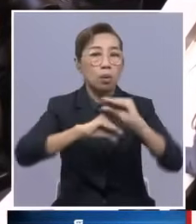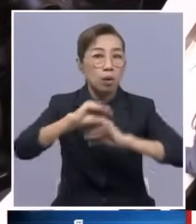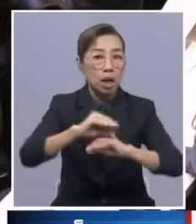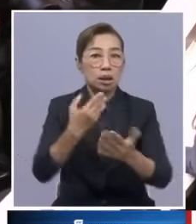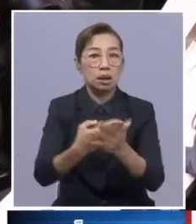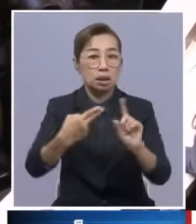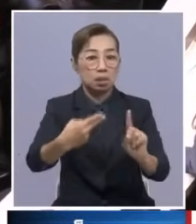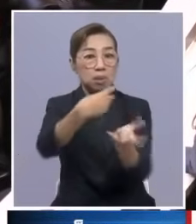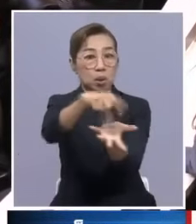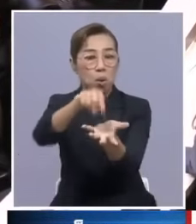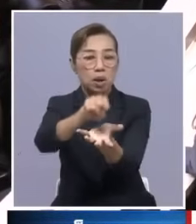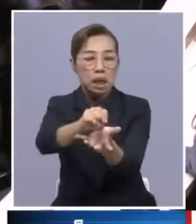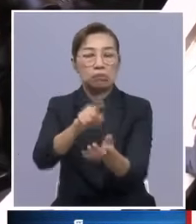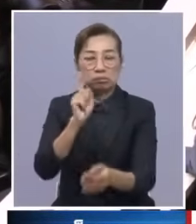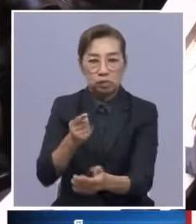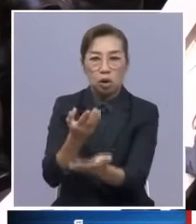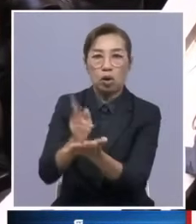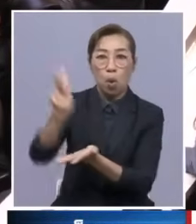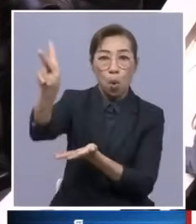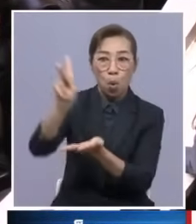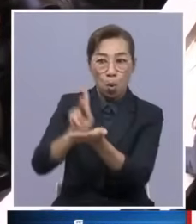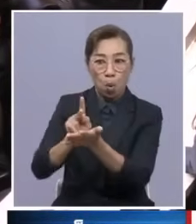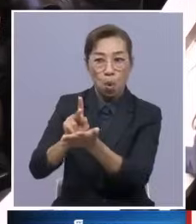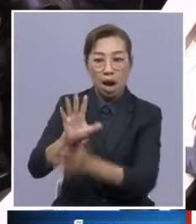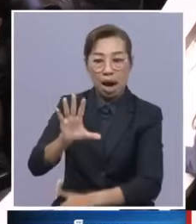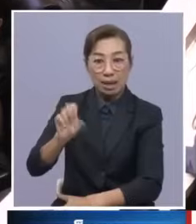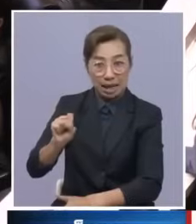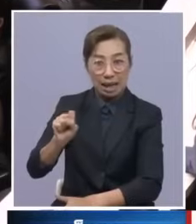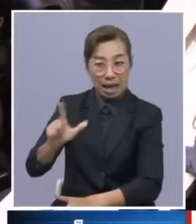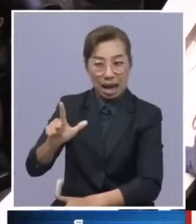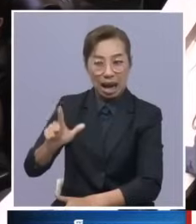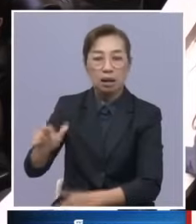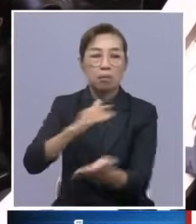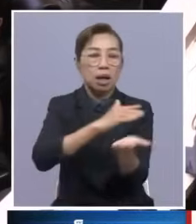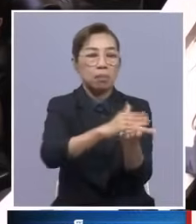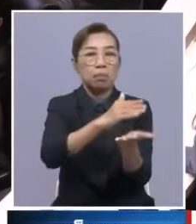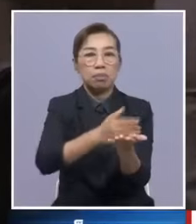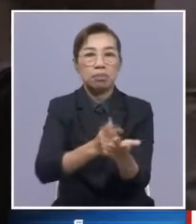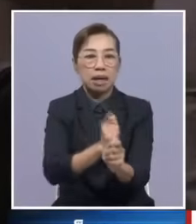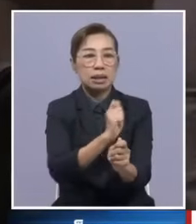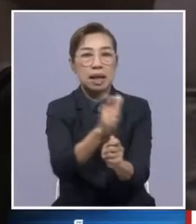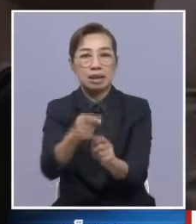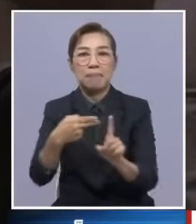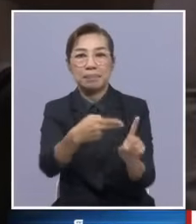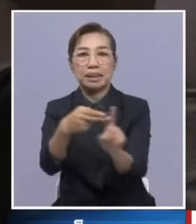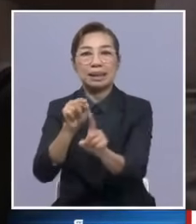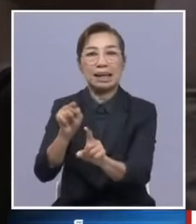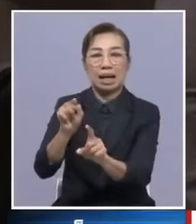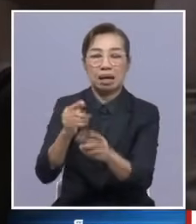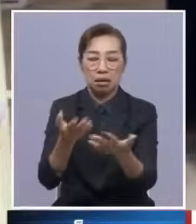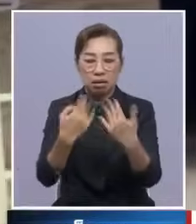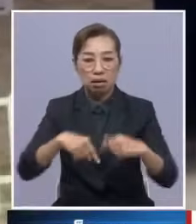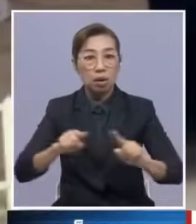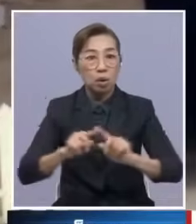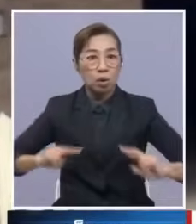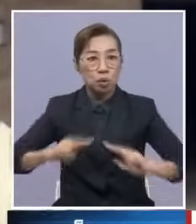เล็ตหรือกฎหมายกู้เงินมาแจกเงินหมื่นเนี่ยนะคะโดยสัญญาณจากรัฐบาลล่าสุดที่คุณจุลพันธ์อมรวิวัฒน์รัฐมนตรีช่ว